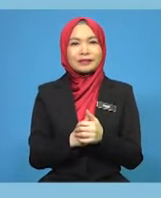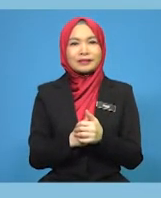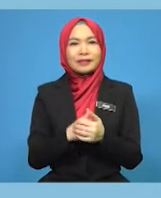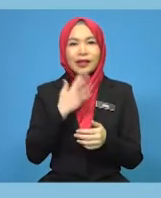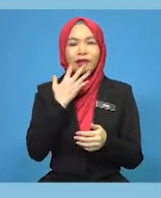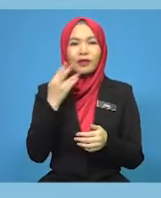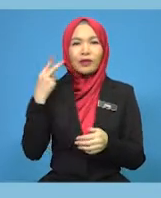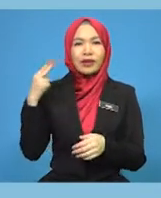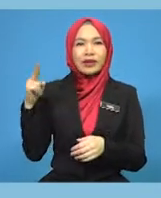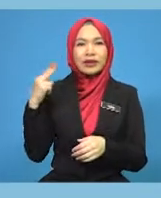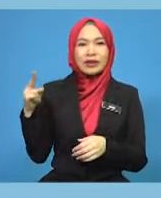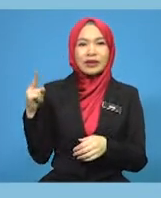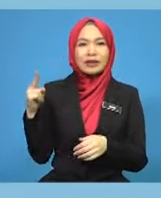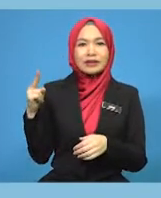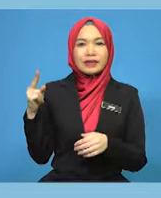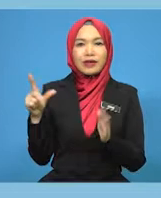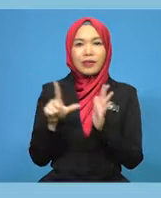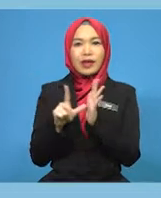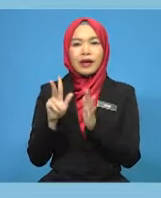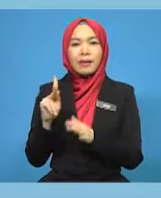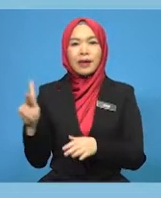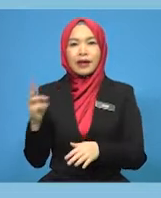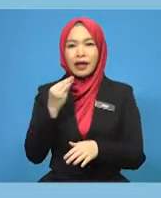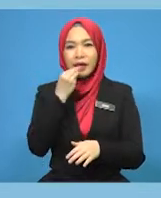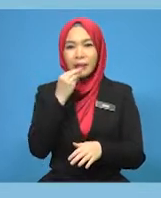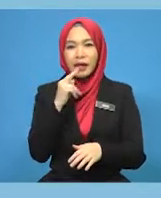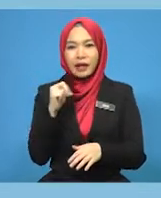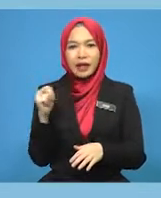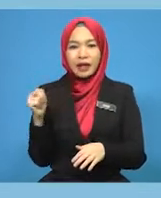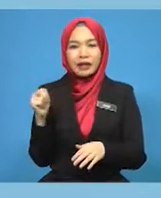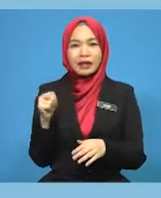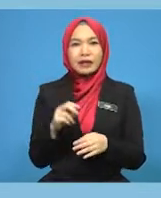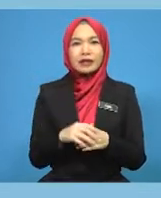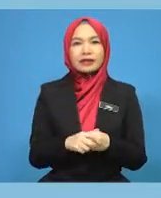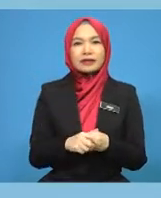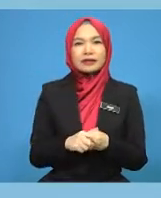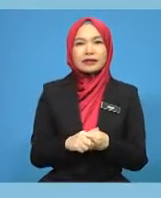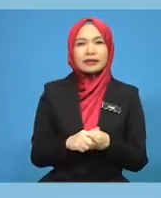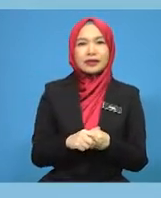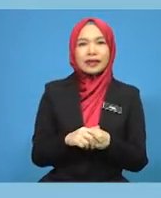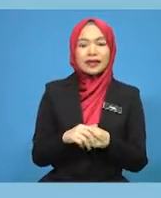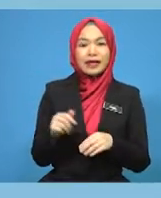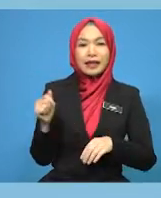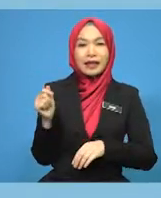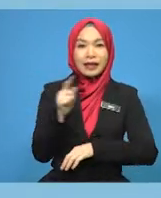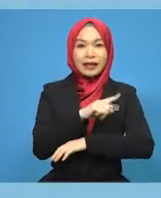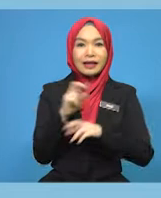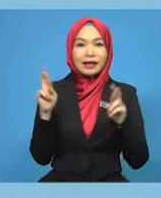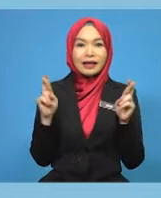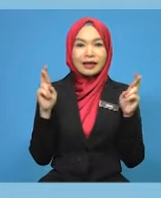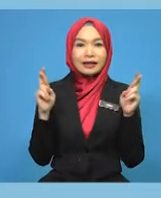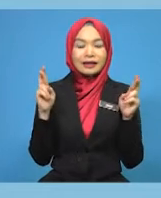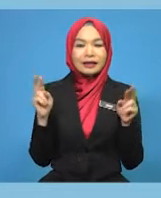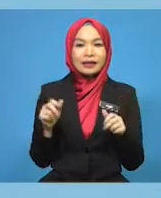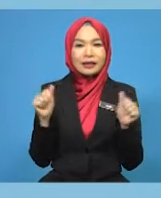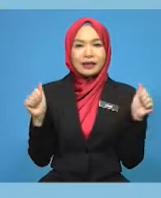Warna hijau melambangkan makanan tradisi bagi Hari Raya Aidilfitri, contohnya warna ketupat. Hijau